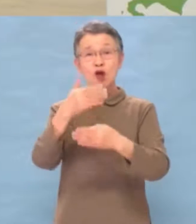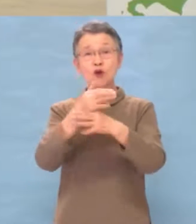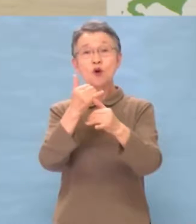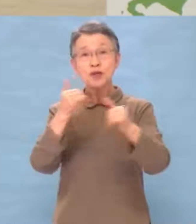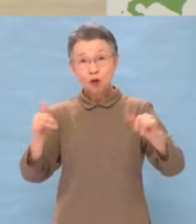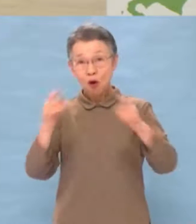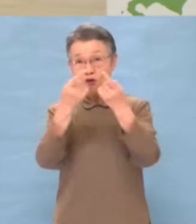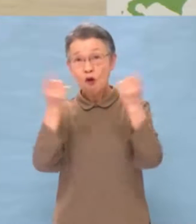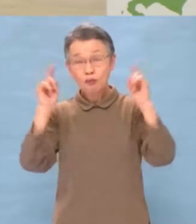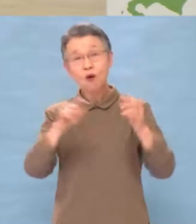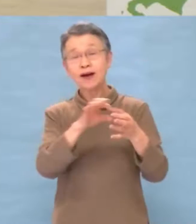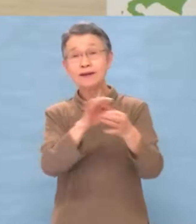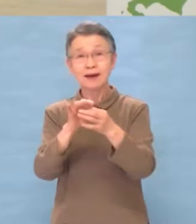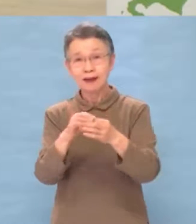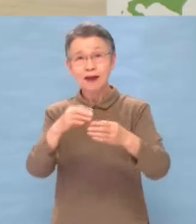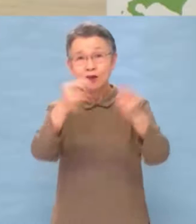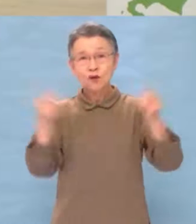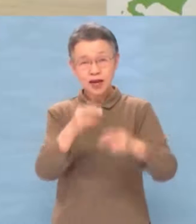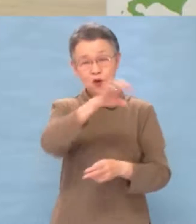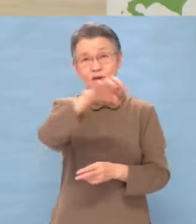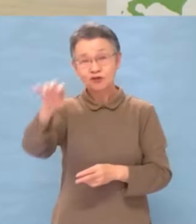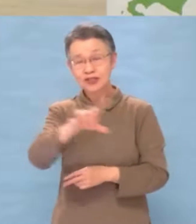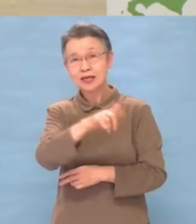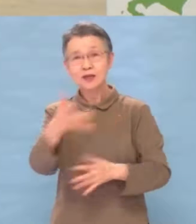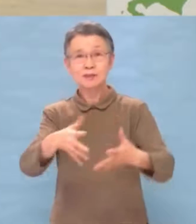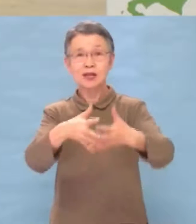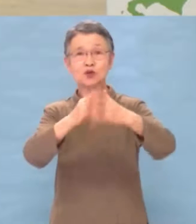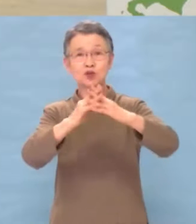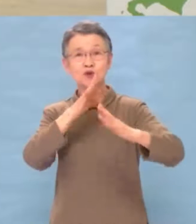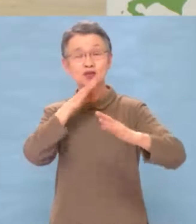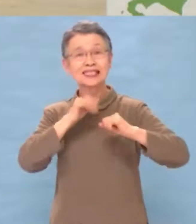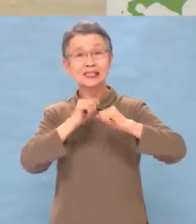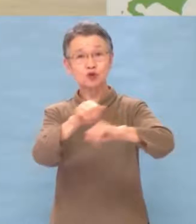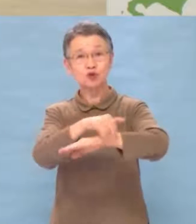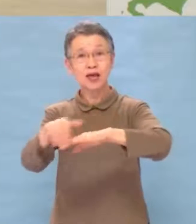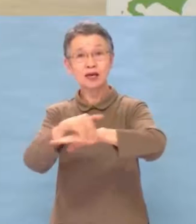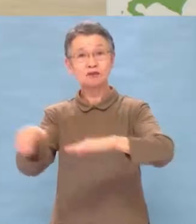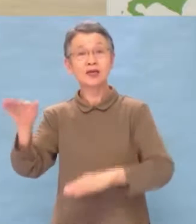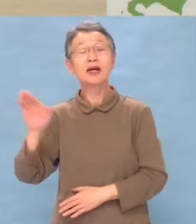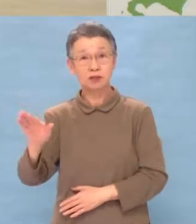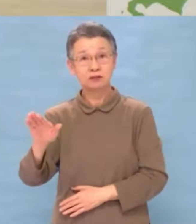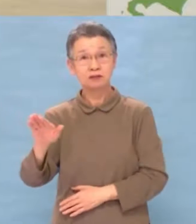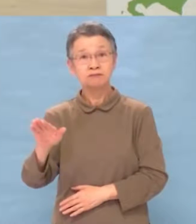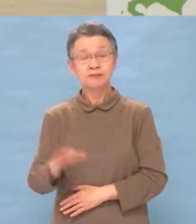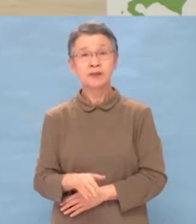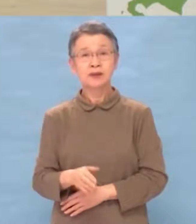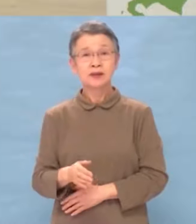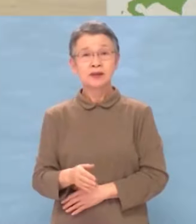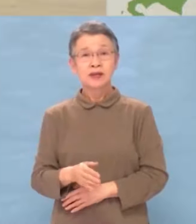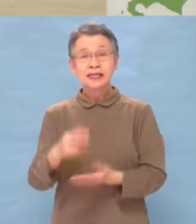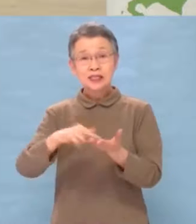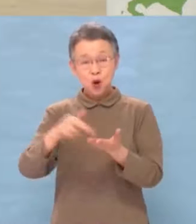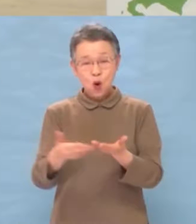友好関係において、領内各地でさまざまな取り組みを実施をすることといたしています。ご配布を申し上げ